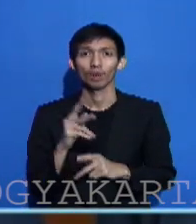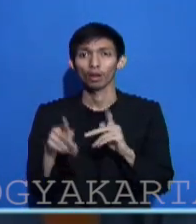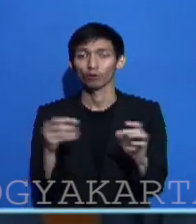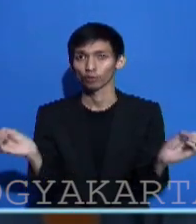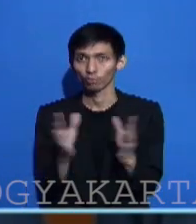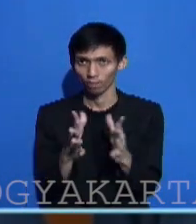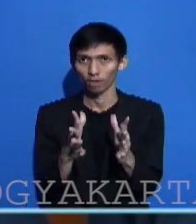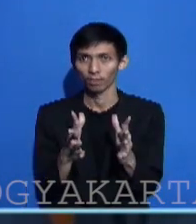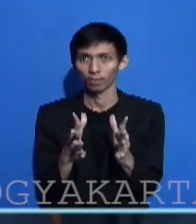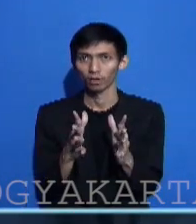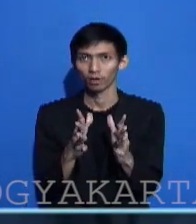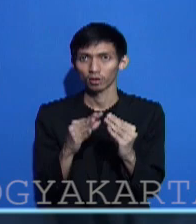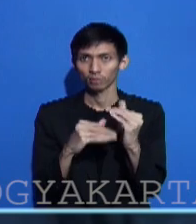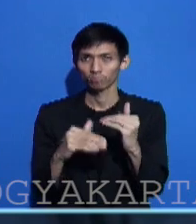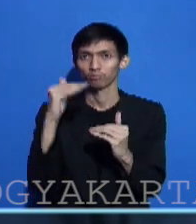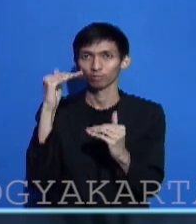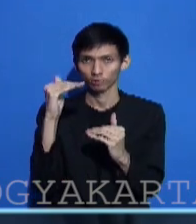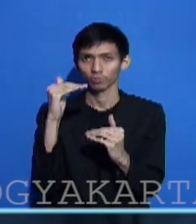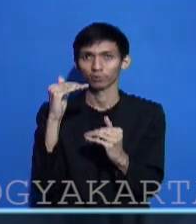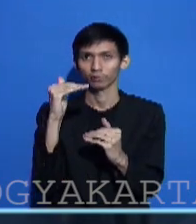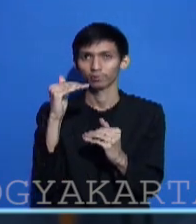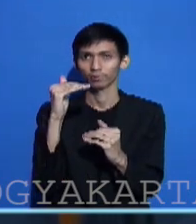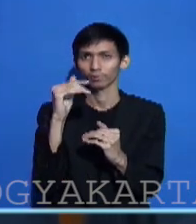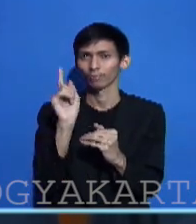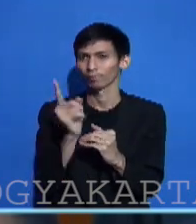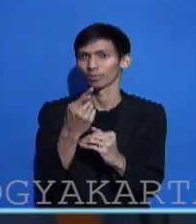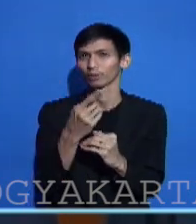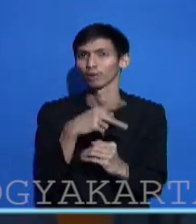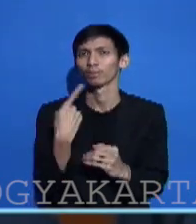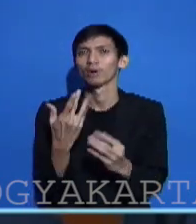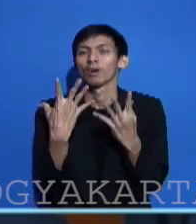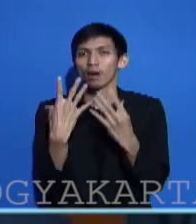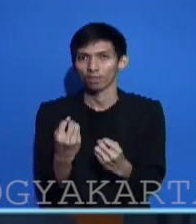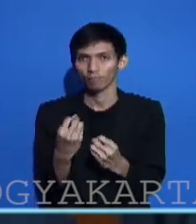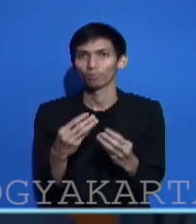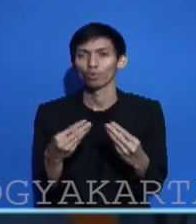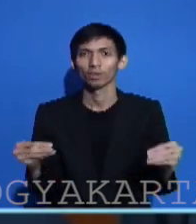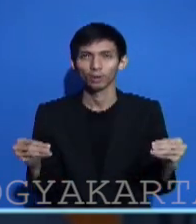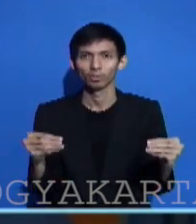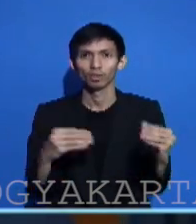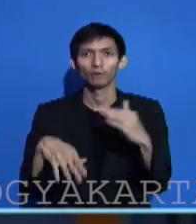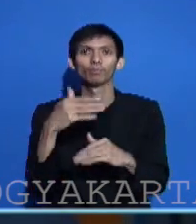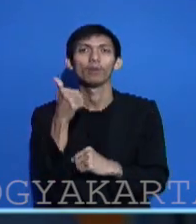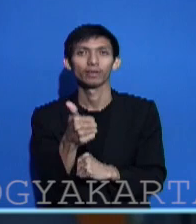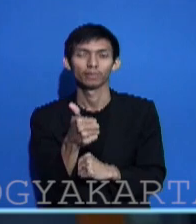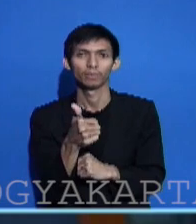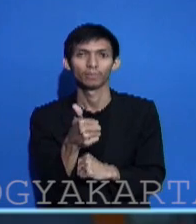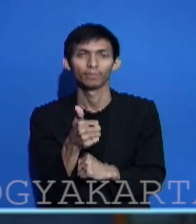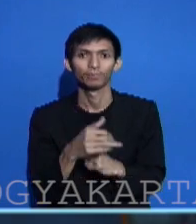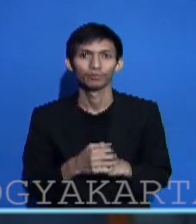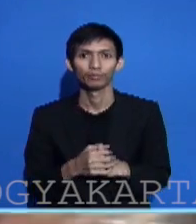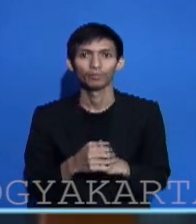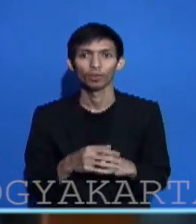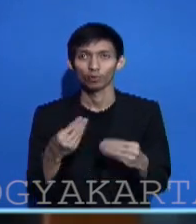semakin banyak, sudah tentu nanti kita berharap kualitasnya semakin baik. Ya, kualitas semakin